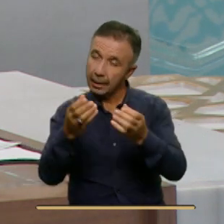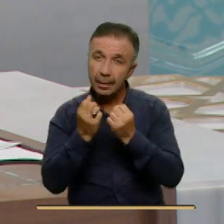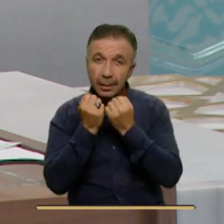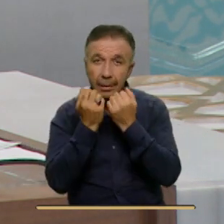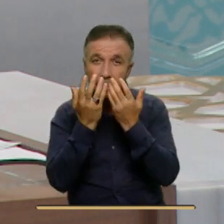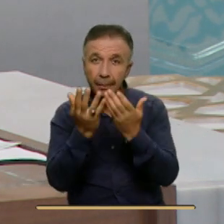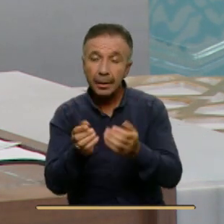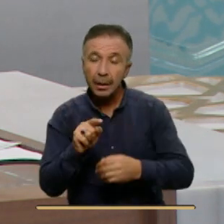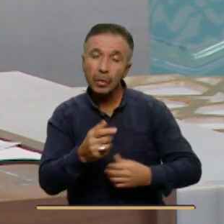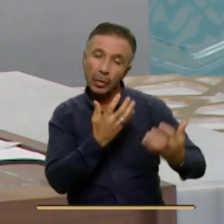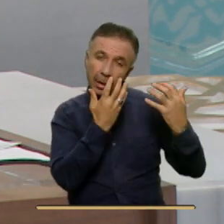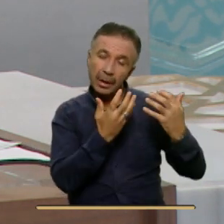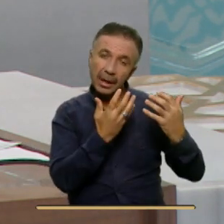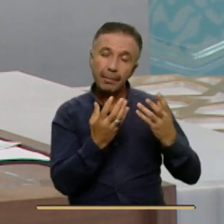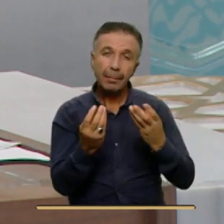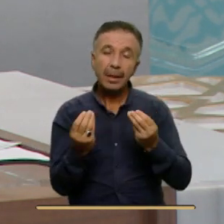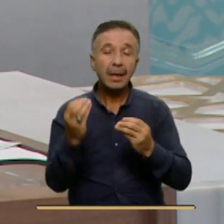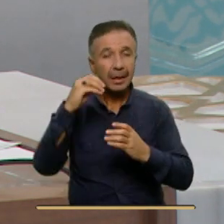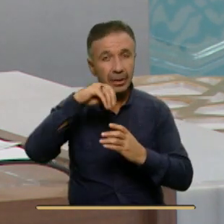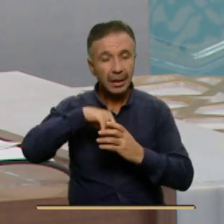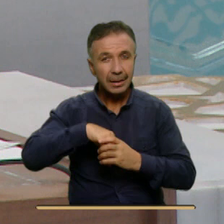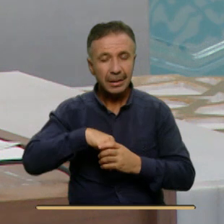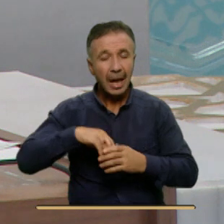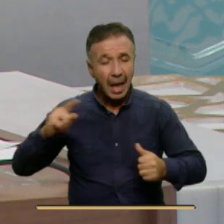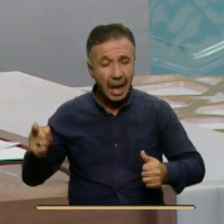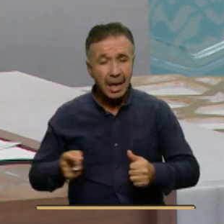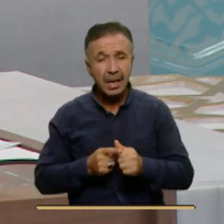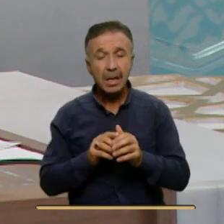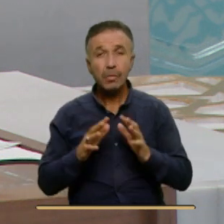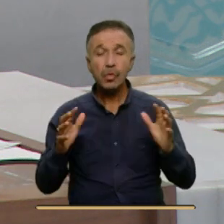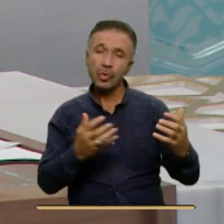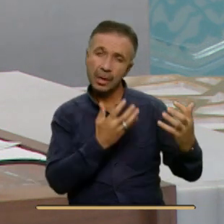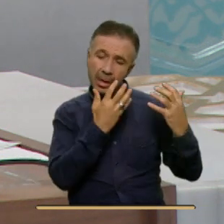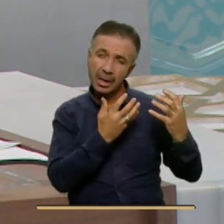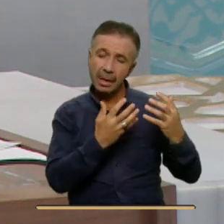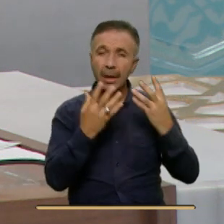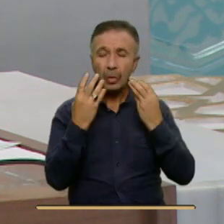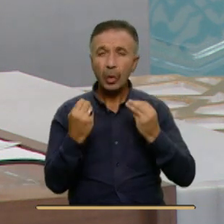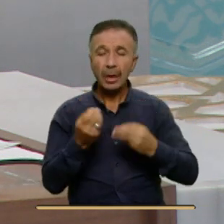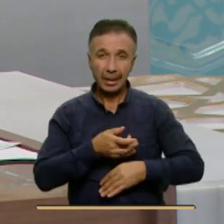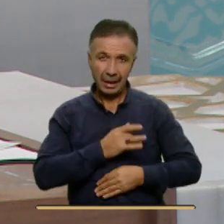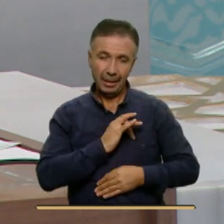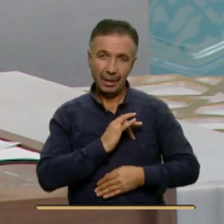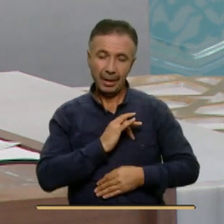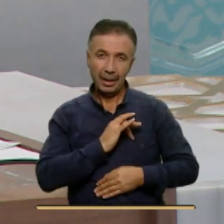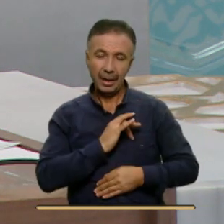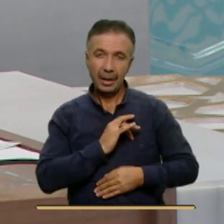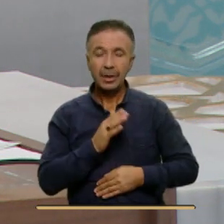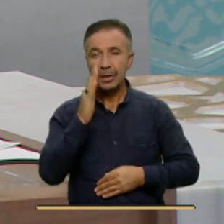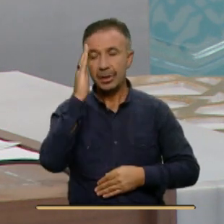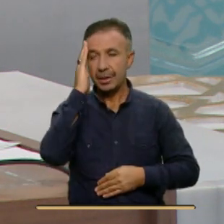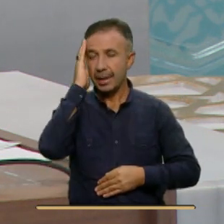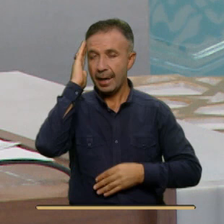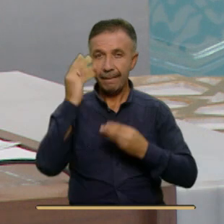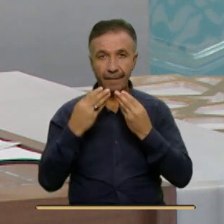bu nimetler içerisinde en büyük nimet olan iman ile bizi şereflendiren